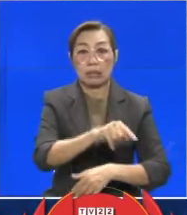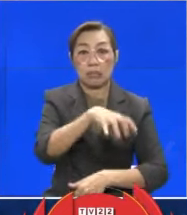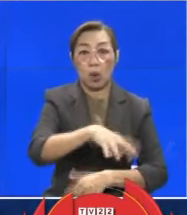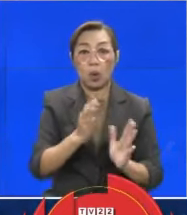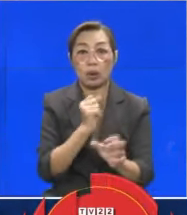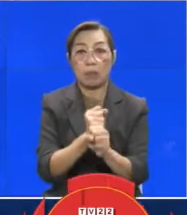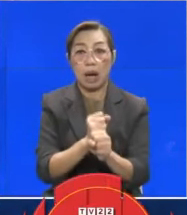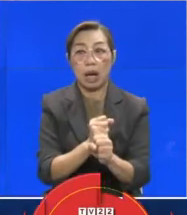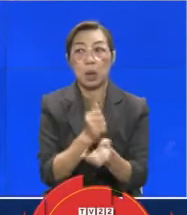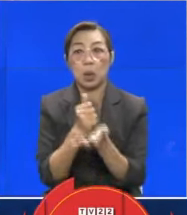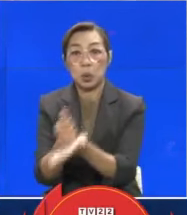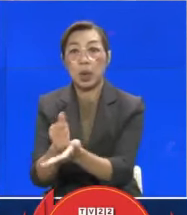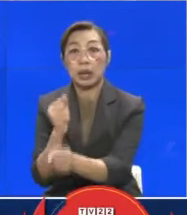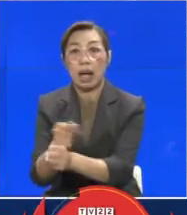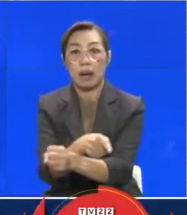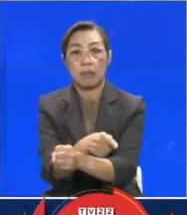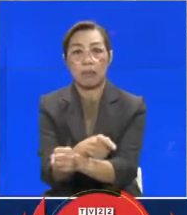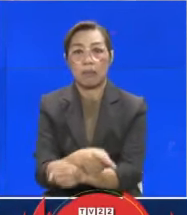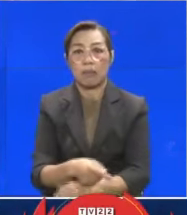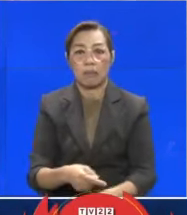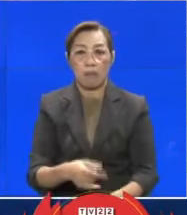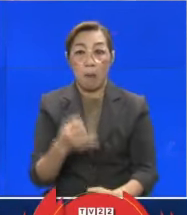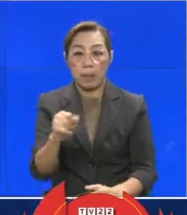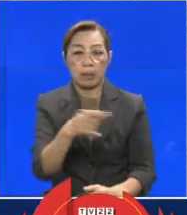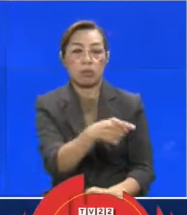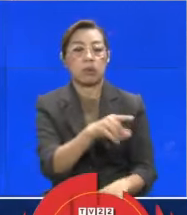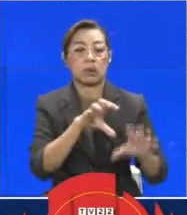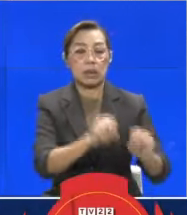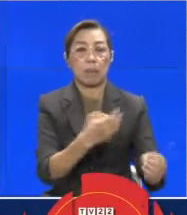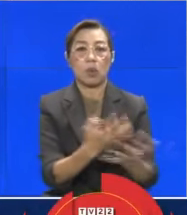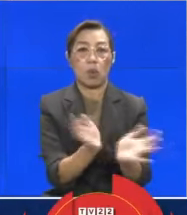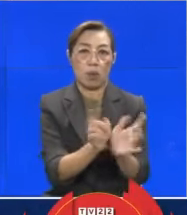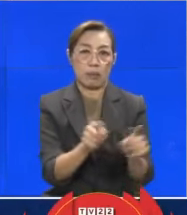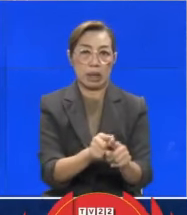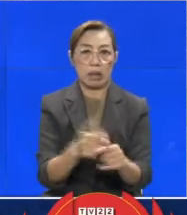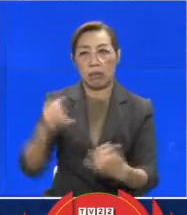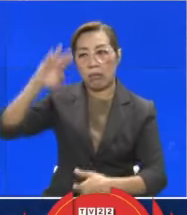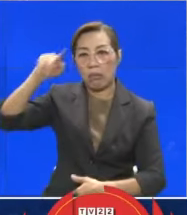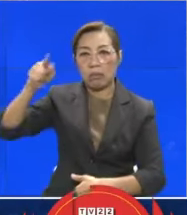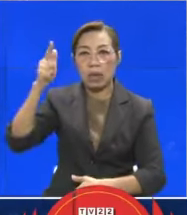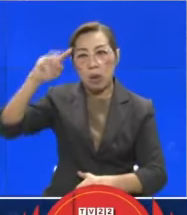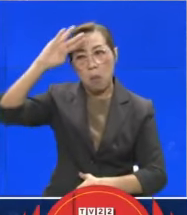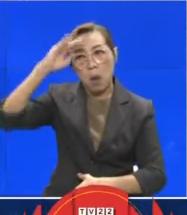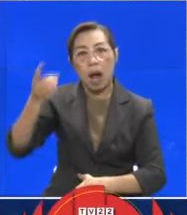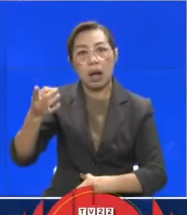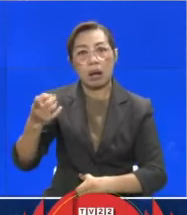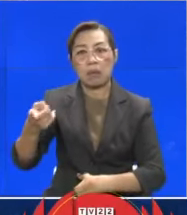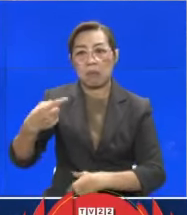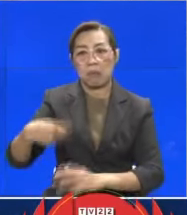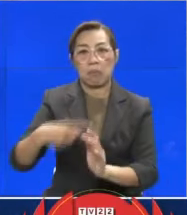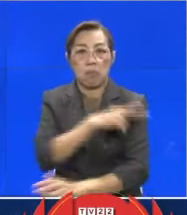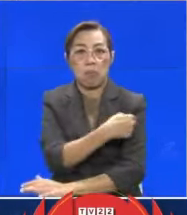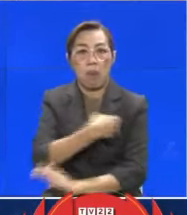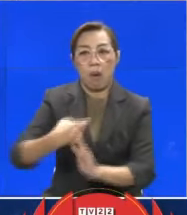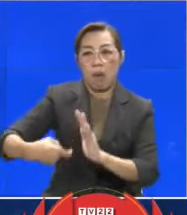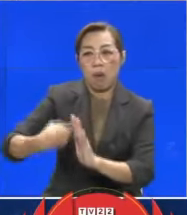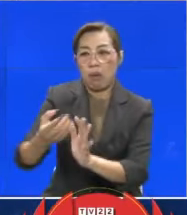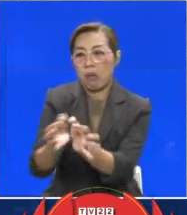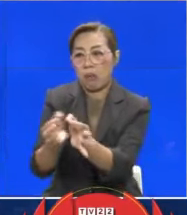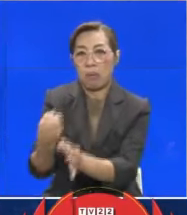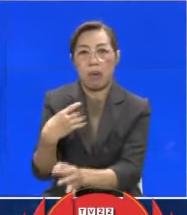แล้วก็ยังไม่ทราบว่าการเจ็บป่วยนั้นเรื้อรังจนวิกฤตของคุณทักษิณนั้นมันคืออะไรโรงพยาบาลตำรวจยังไม่สามารถชี้แจงได้เลยแต่ว่ากร